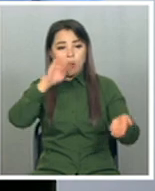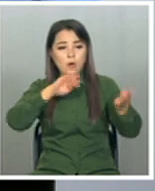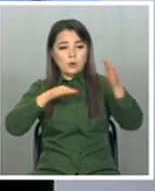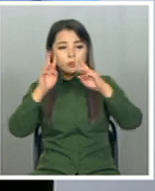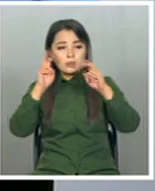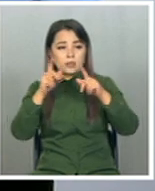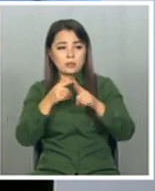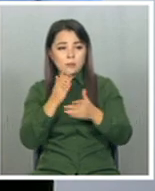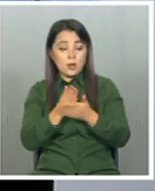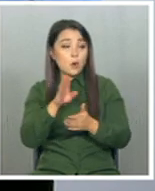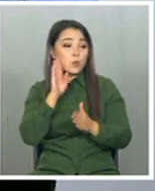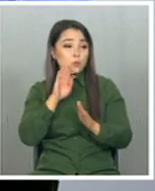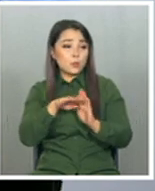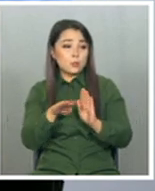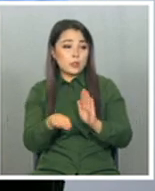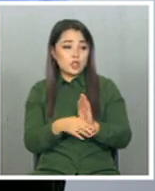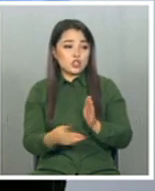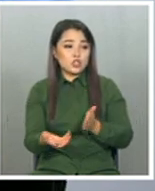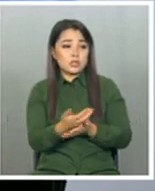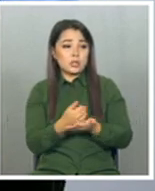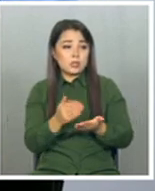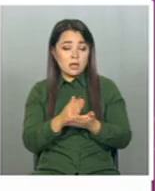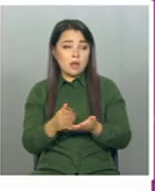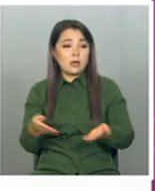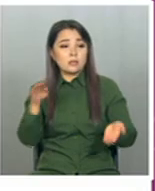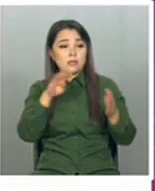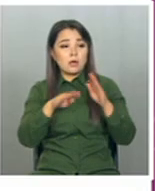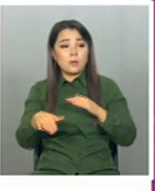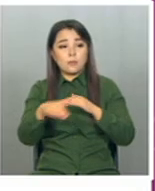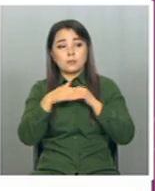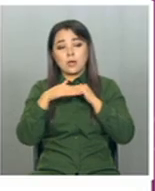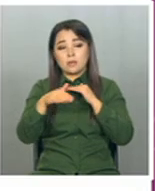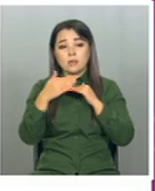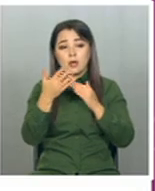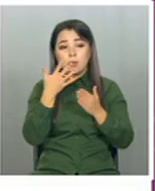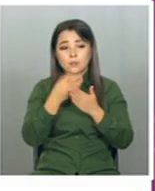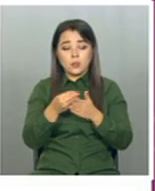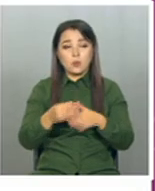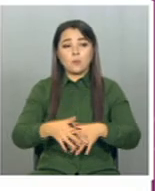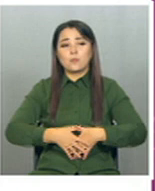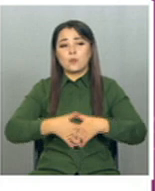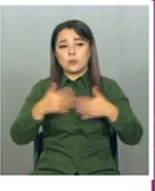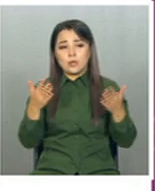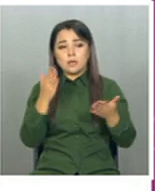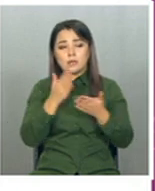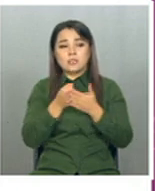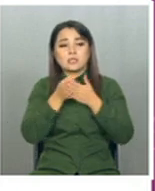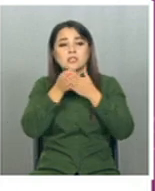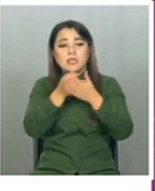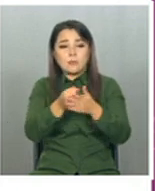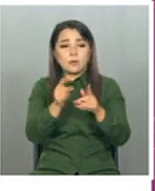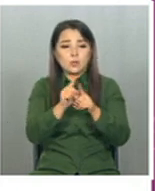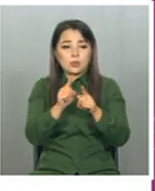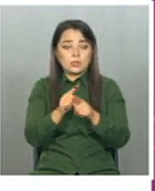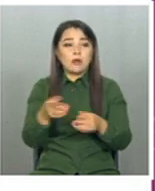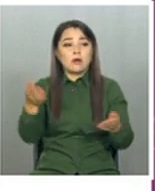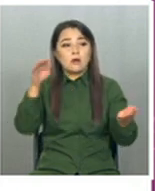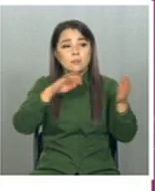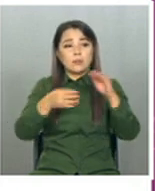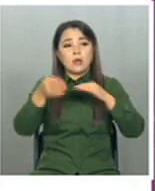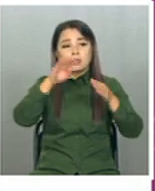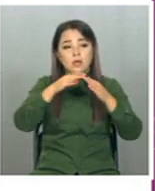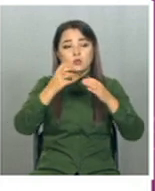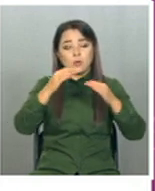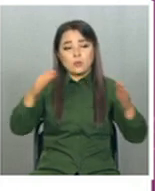Су түбінде жиналған тау жыныстарының қабаттары орасан зор бүйір қысымының әсерінен қатпарланып, биікке